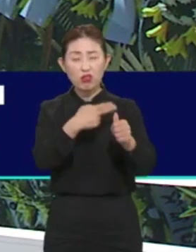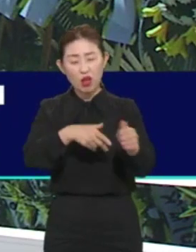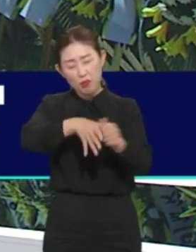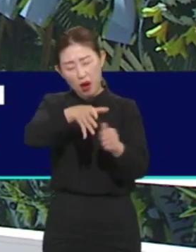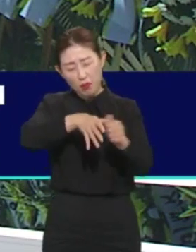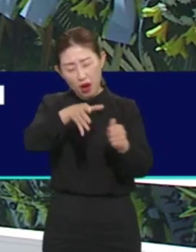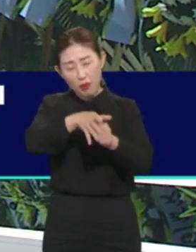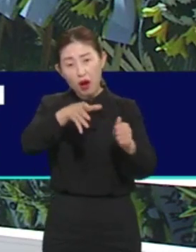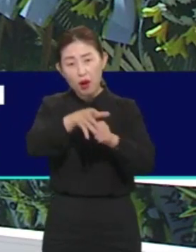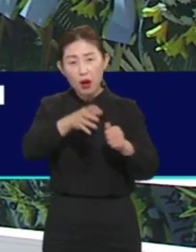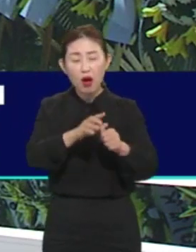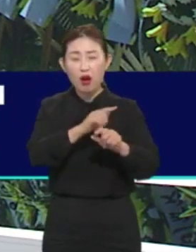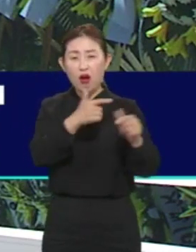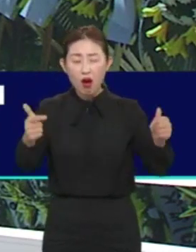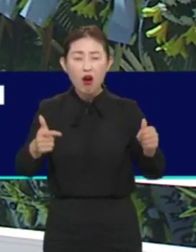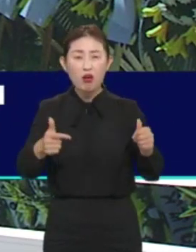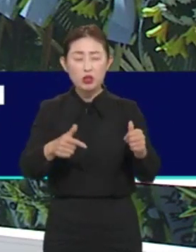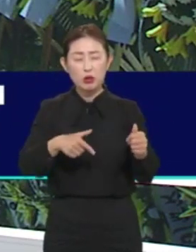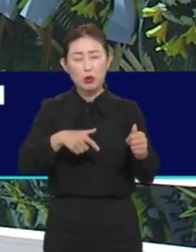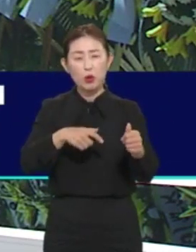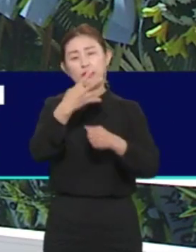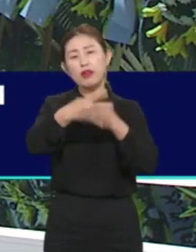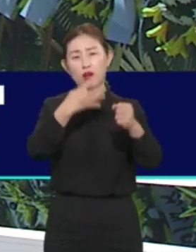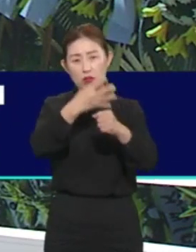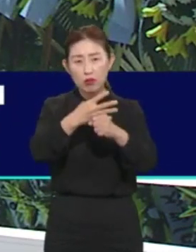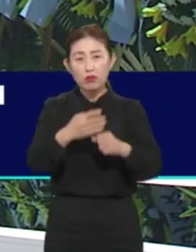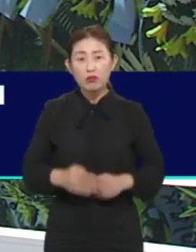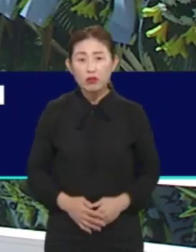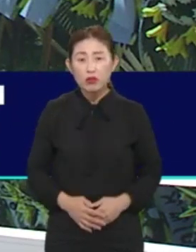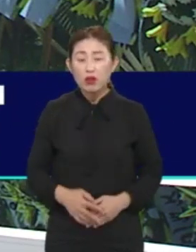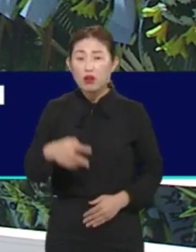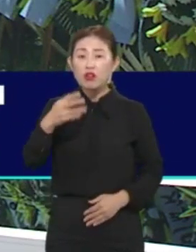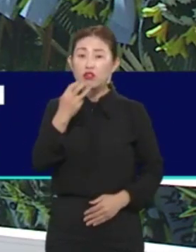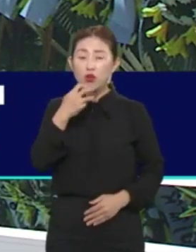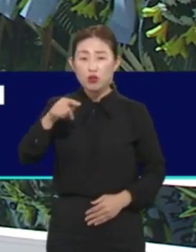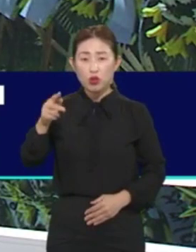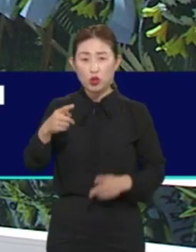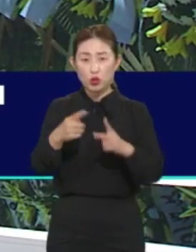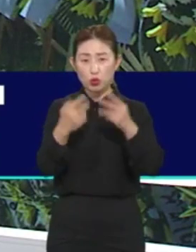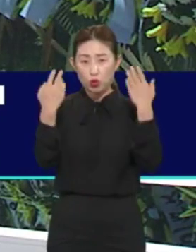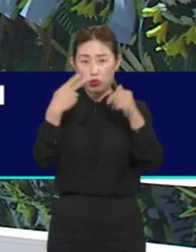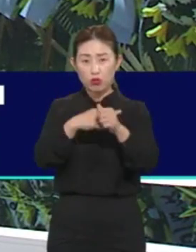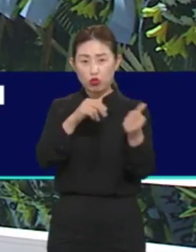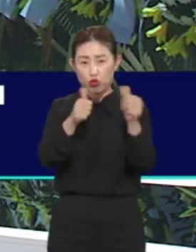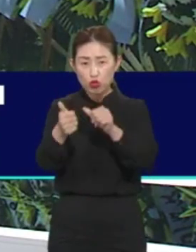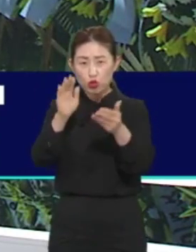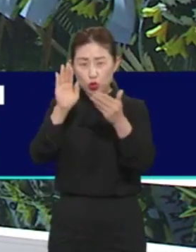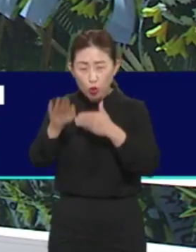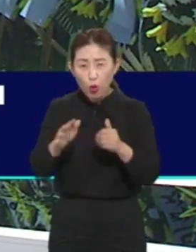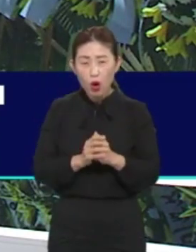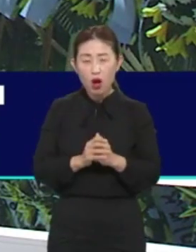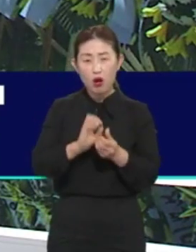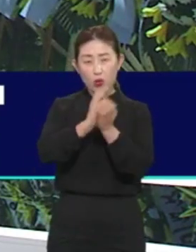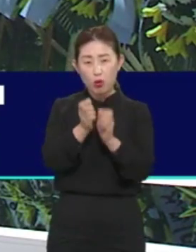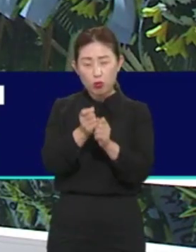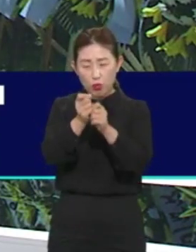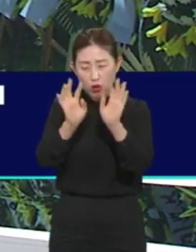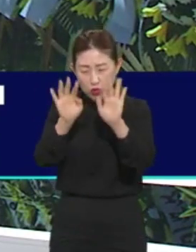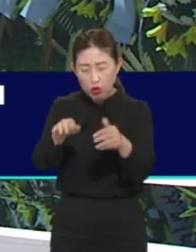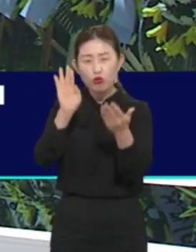4년간 지속적인 민원 제기에 시달려온 것으로 알려졌습니다. 특히 서울 서희초 교사의 죽음 이후 추모제에 참여하면서